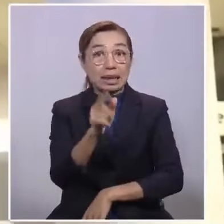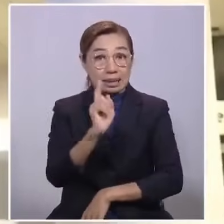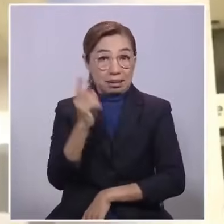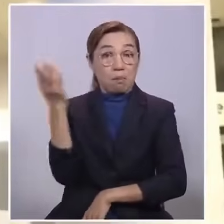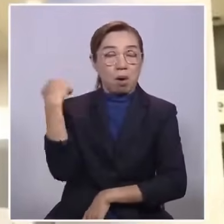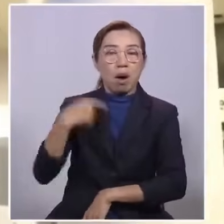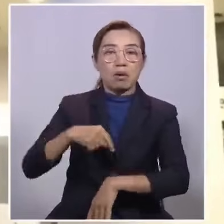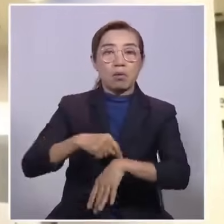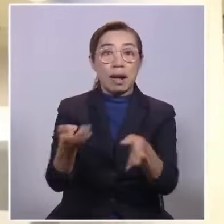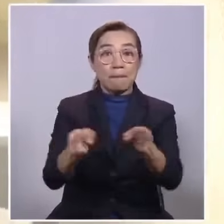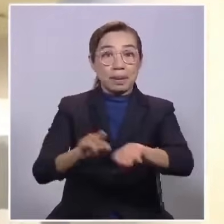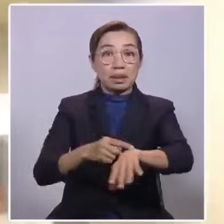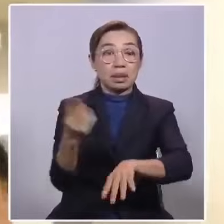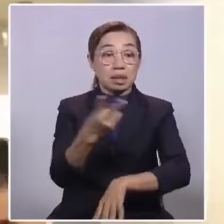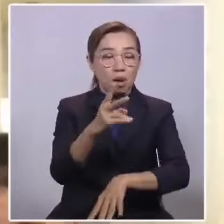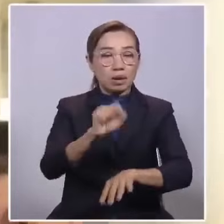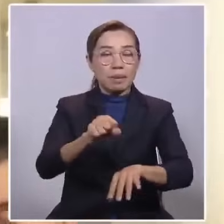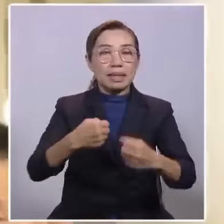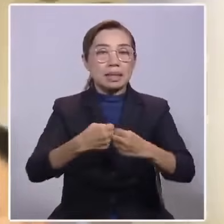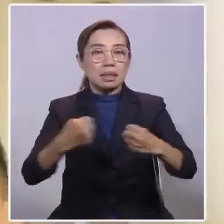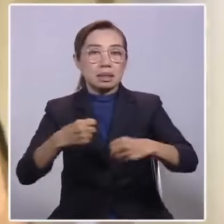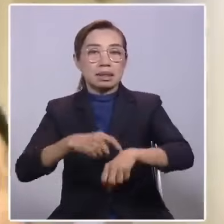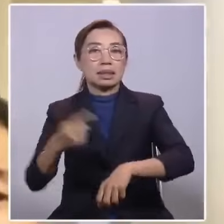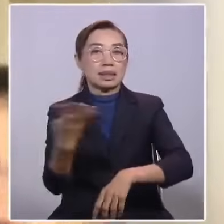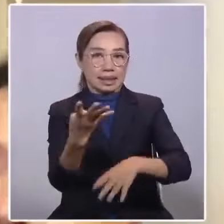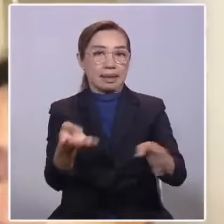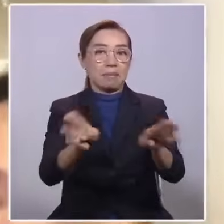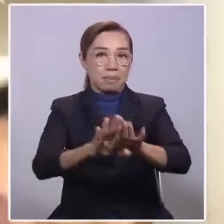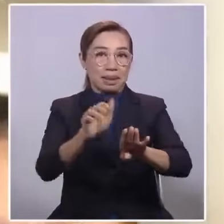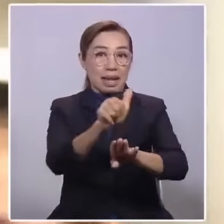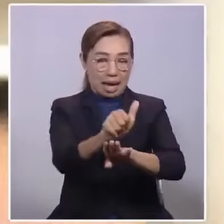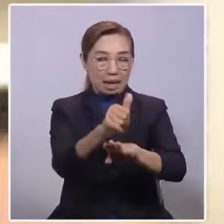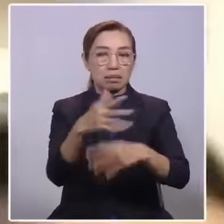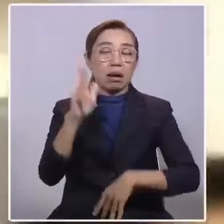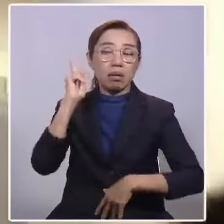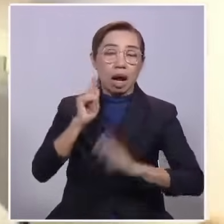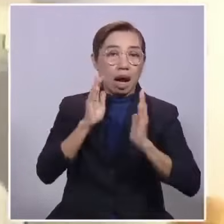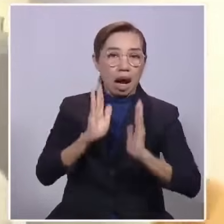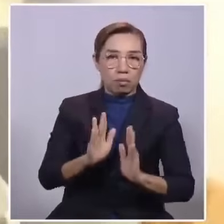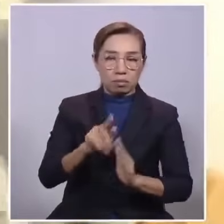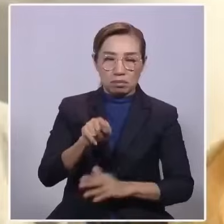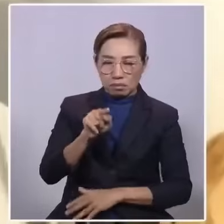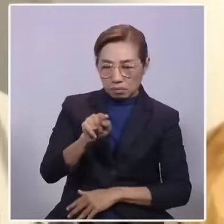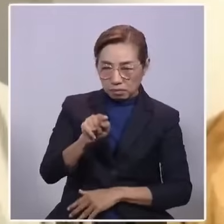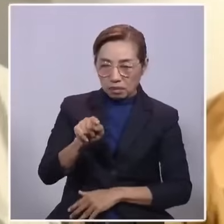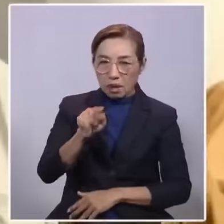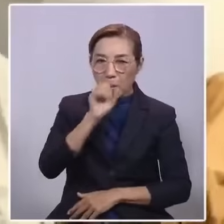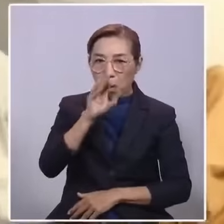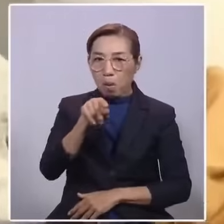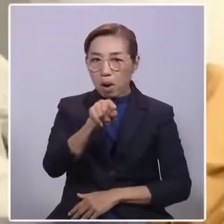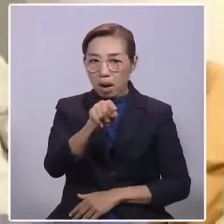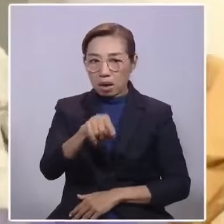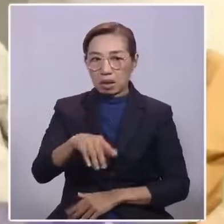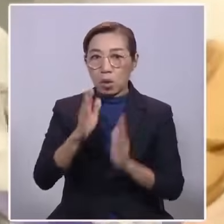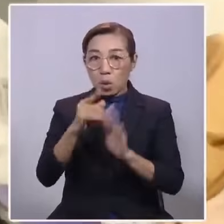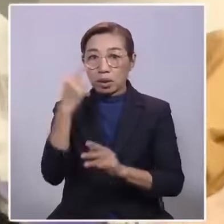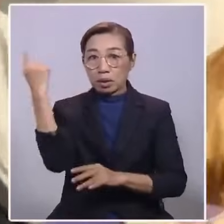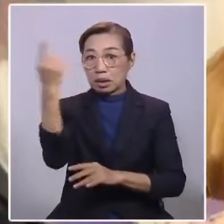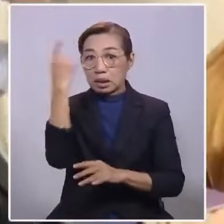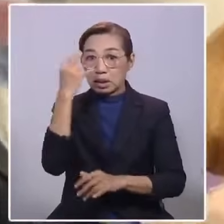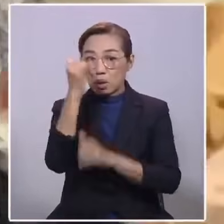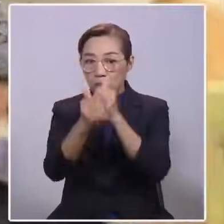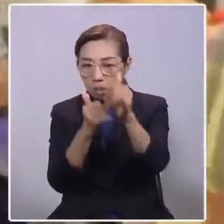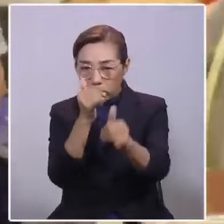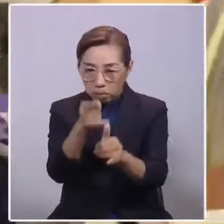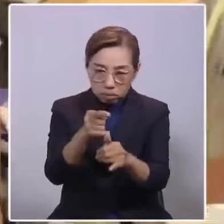2:00นก็ขยับขยายออกไปเป็นจนถึง่งประมาณ 4:00นค่ะซึ่งผู้สื่อข่าวก็รายงานว่าผู้ที่มาเที่ยวส่วนใหญ่ก็มี